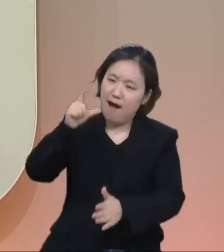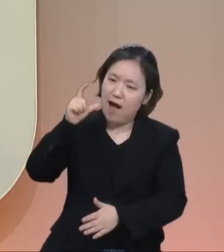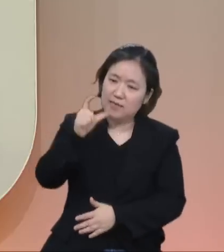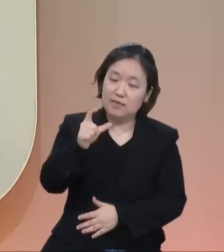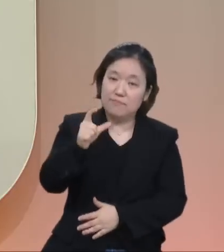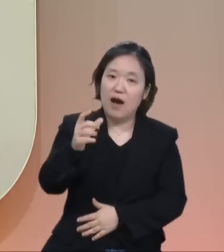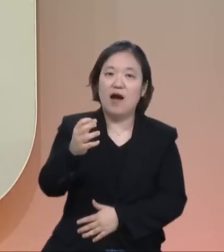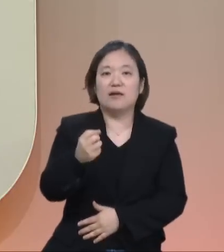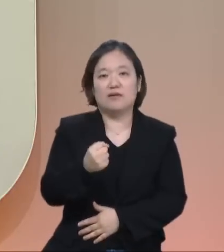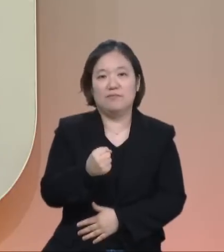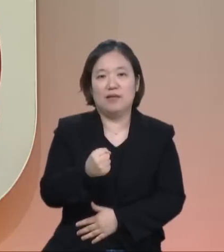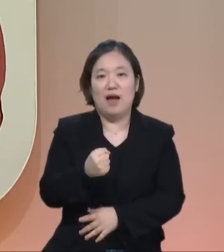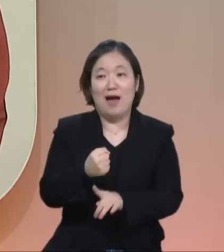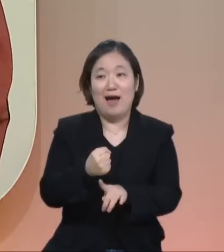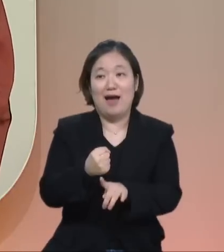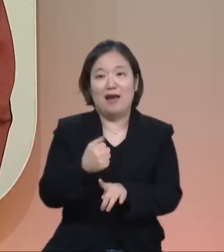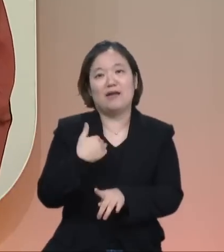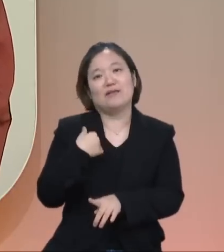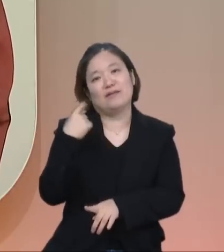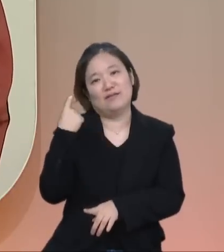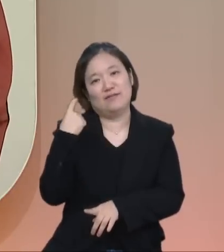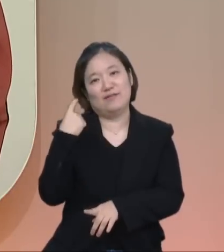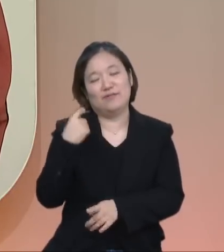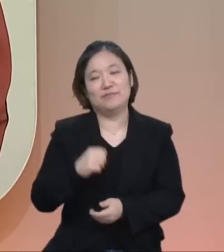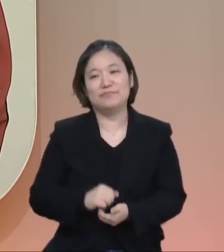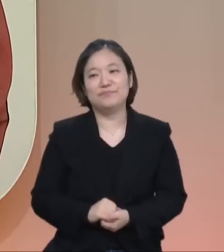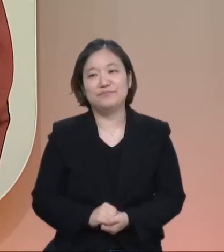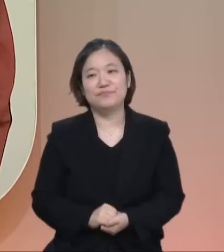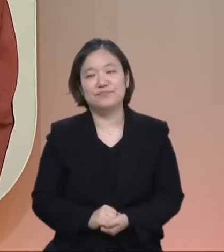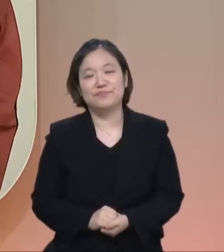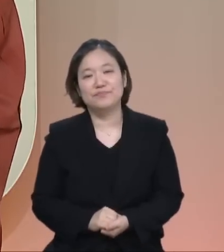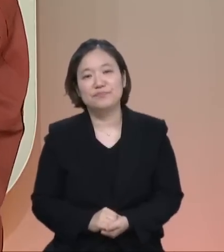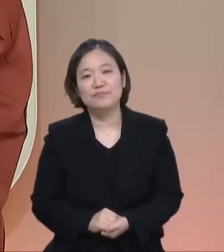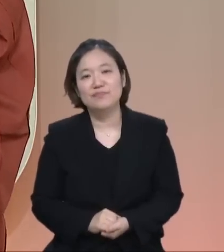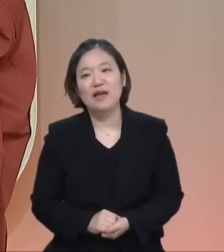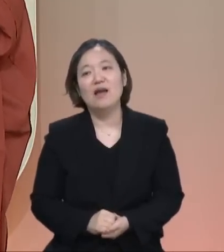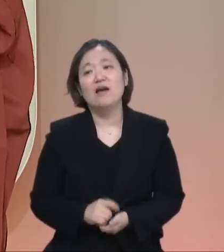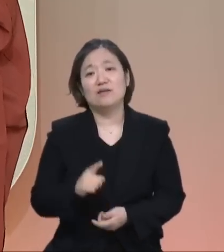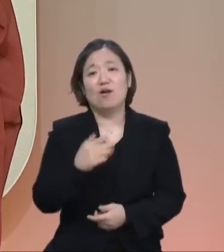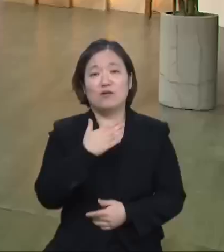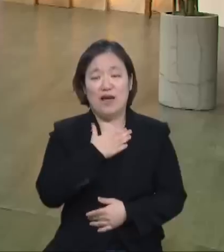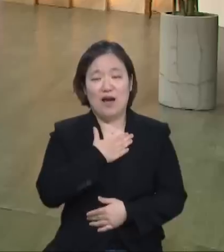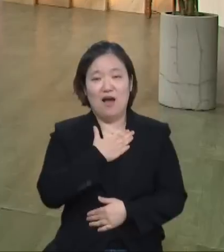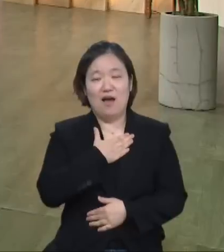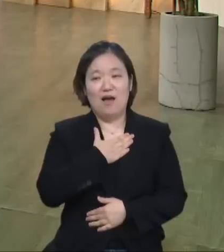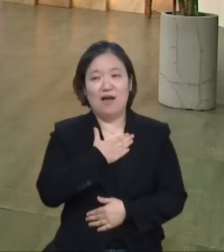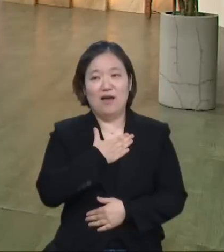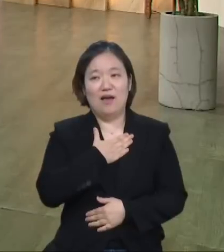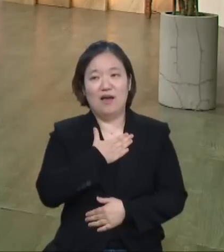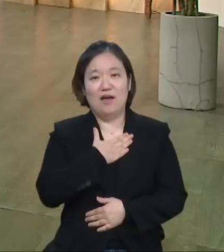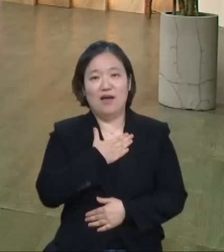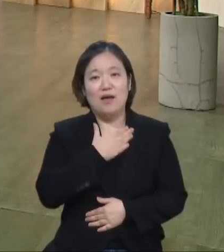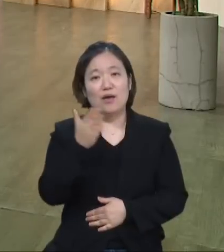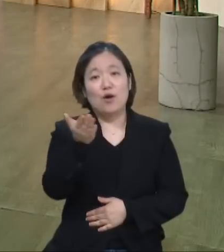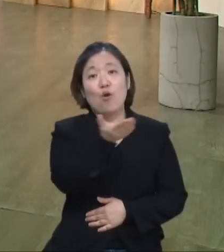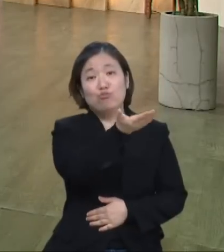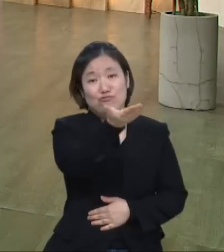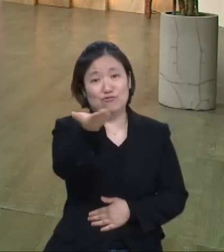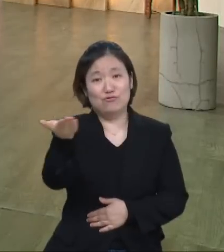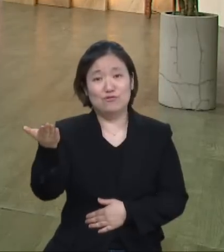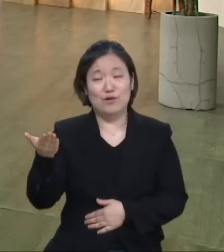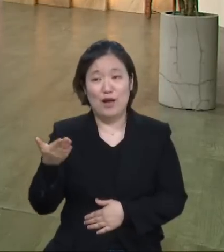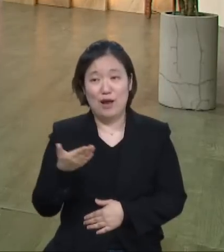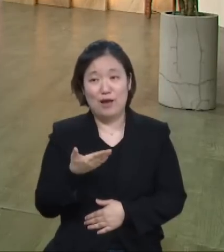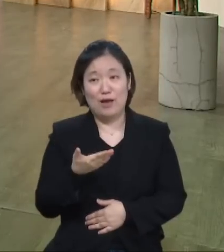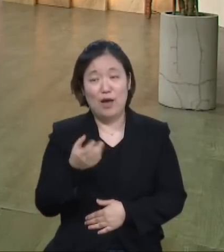일어납니다라는 말씀을 한결같이 합니다 그래서 제가 우리 불자님들께